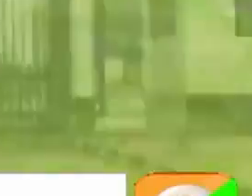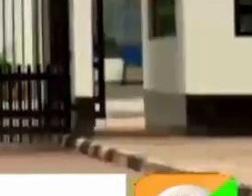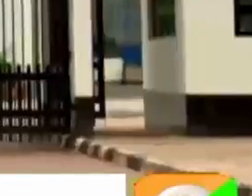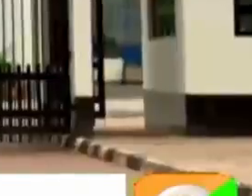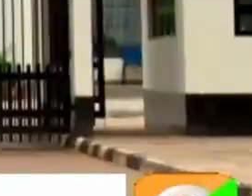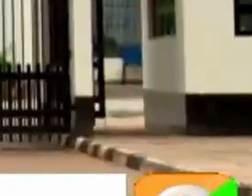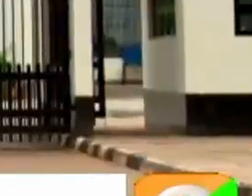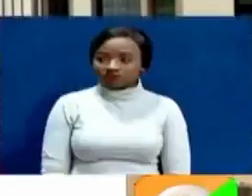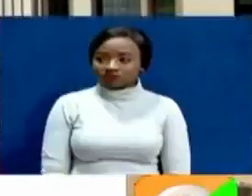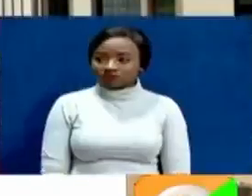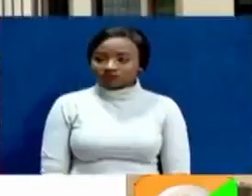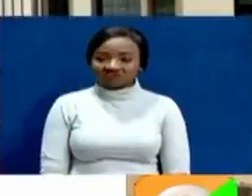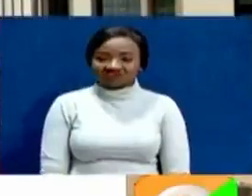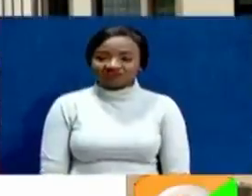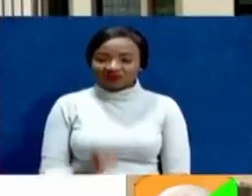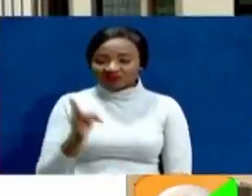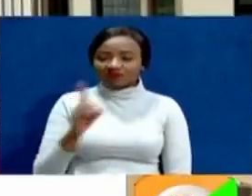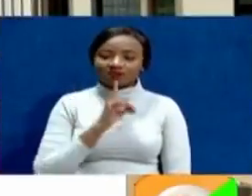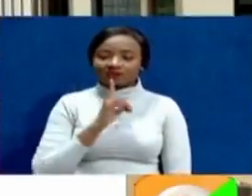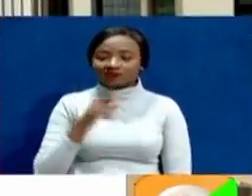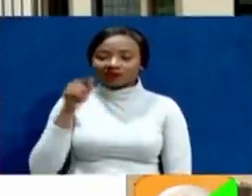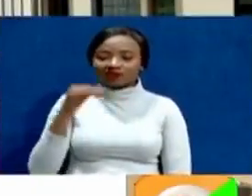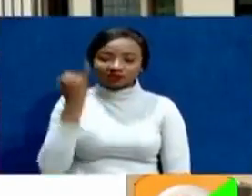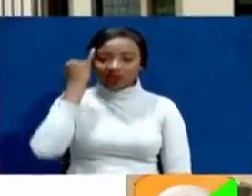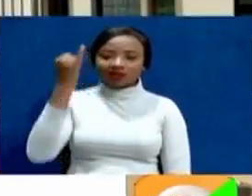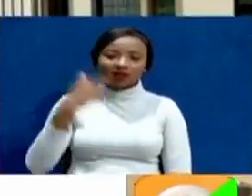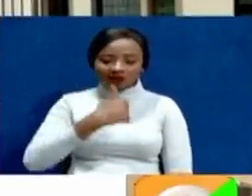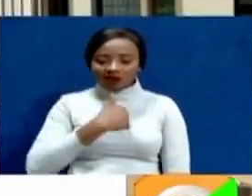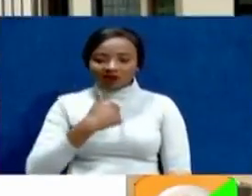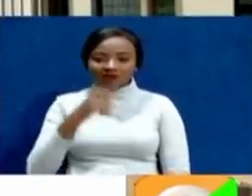stand. Wapelelezi wanatarajiwa kumfungulia mashtaka ya ufisadi